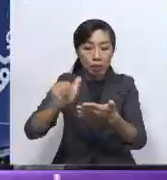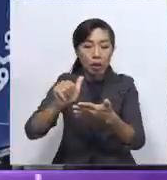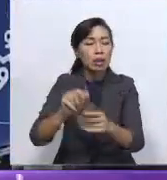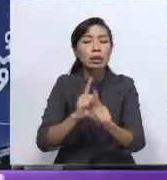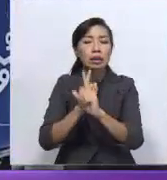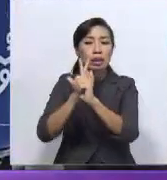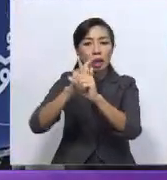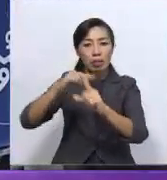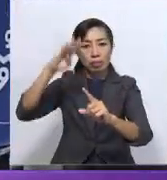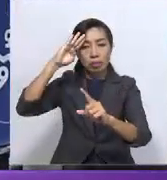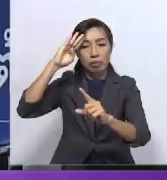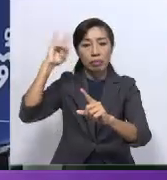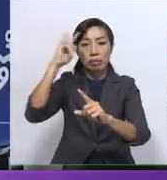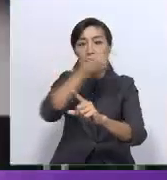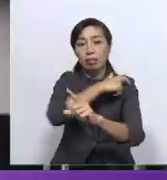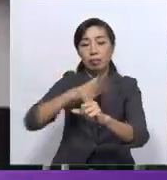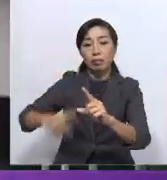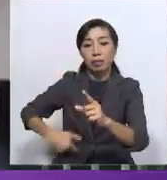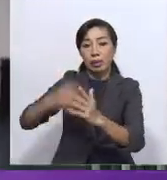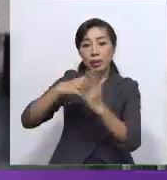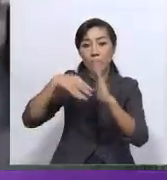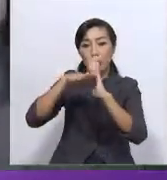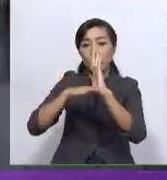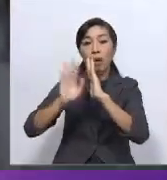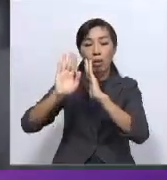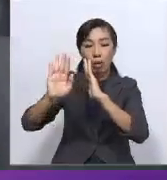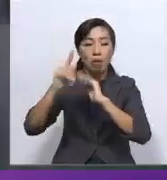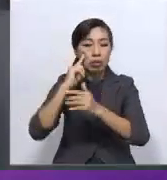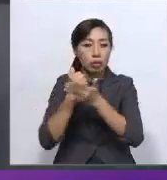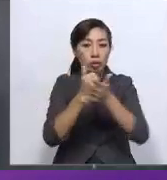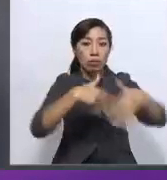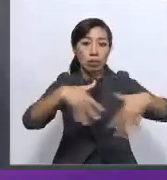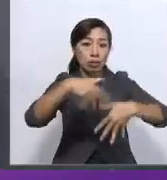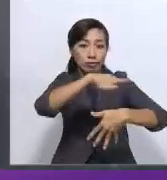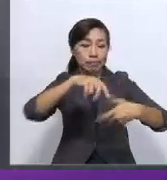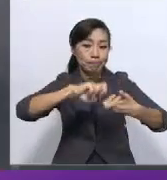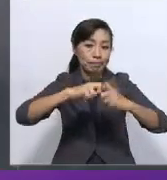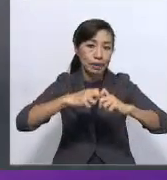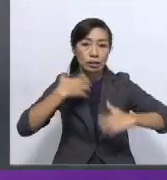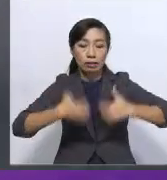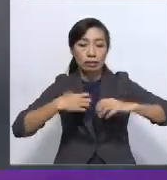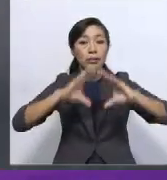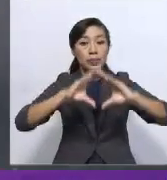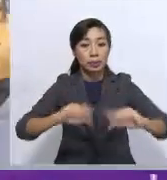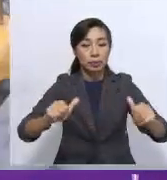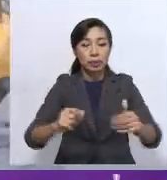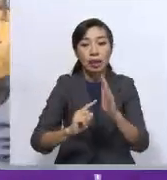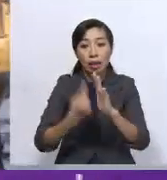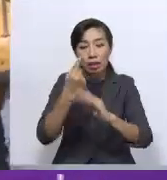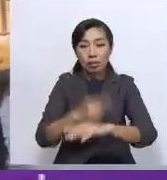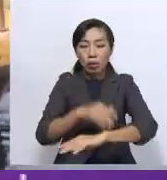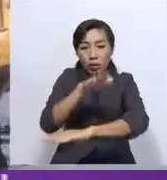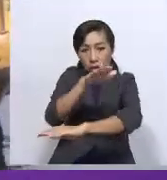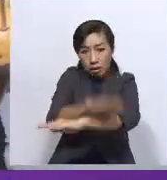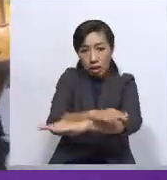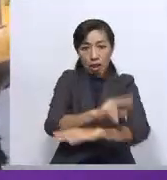วในการบรรเทาความเดือดร้อนและแก้ไขปัญหาให้แก่ประชาชนโดยในวันนี้นะคะก็เริ่มกันที่บริเวณแยกนอตพาร์คถึงแยก